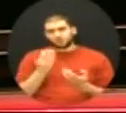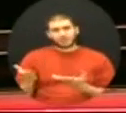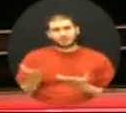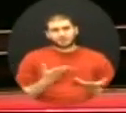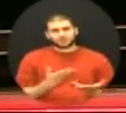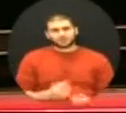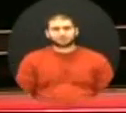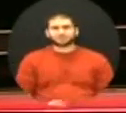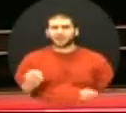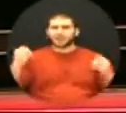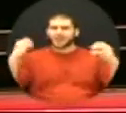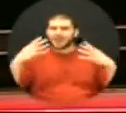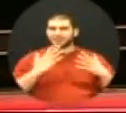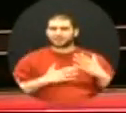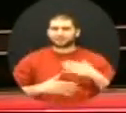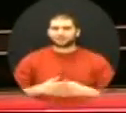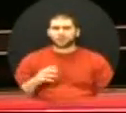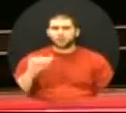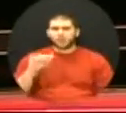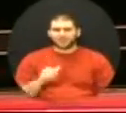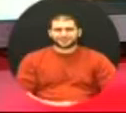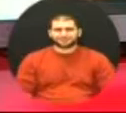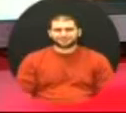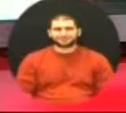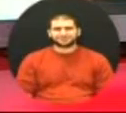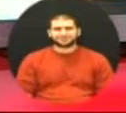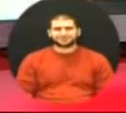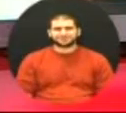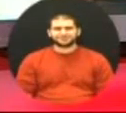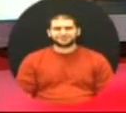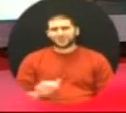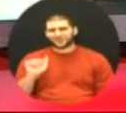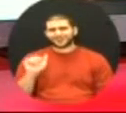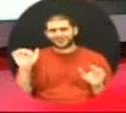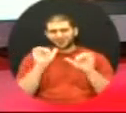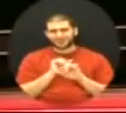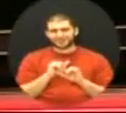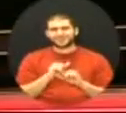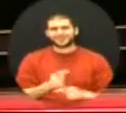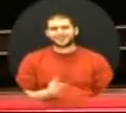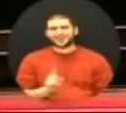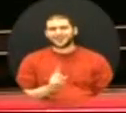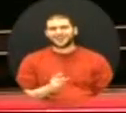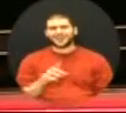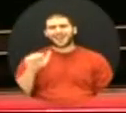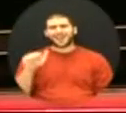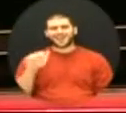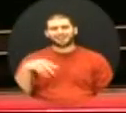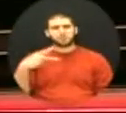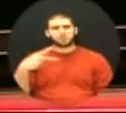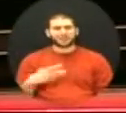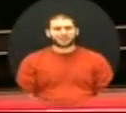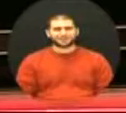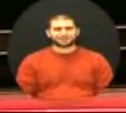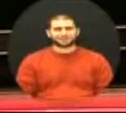של אורית, אני אורית. אורית, סליחה, כן. אורית, אוי, אוי. הערת פנים כנראה לא מי יודע מה. והילד יקירתי ופולי.